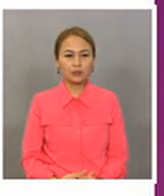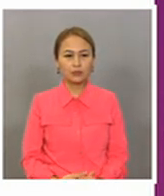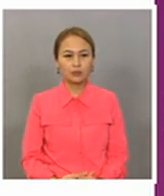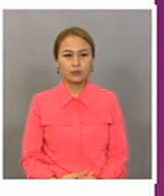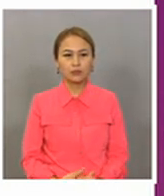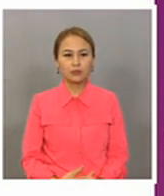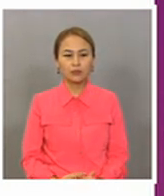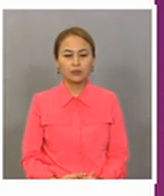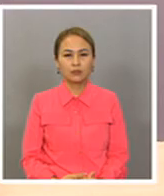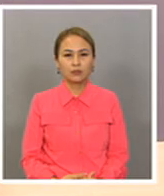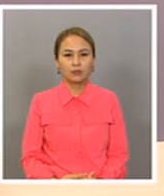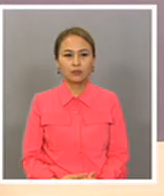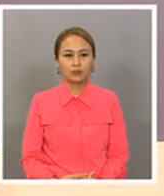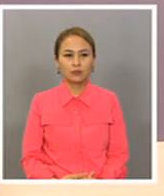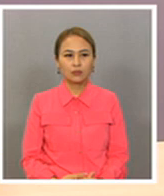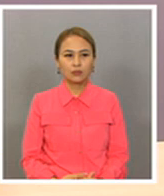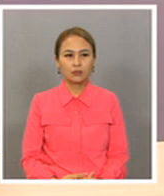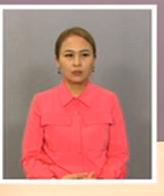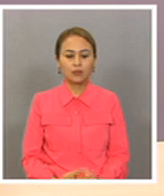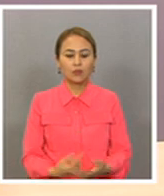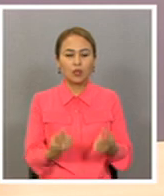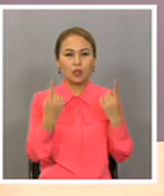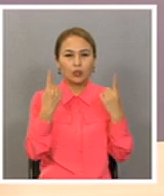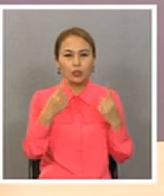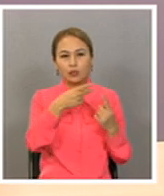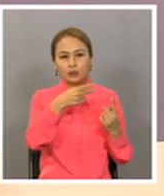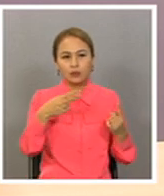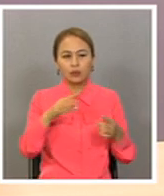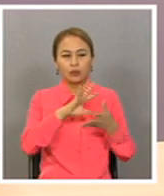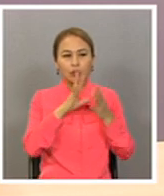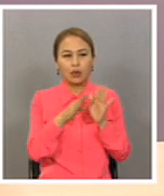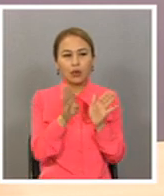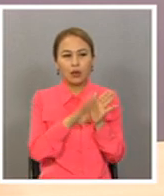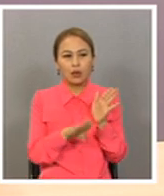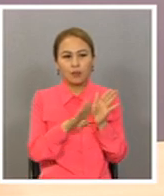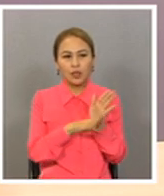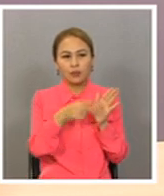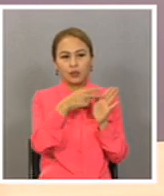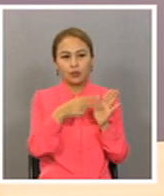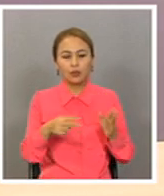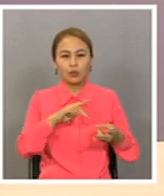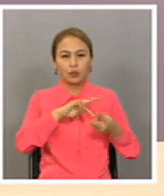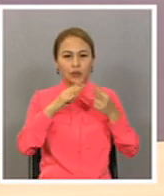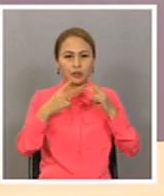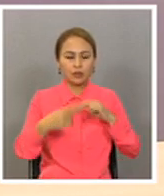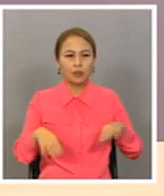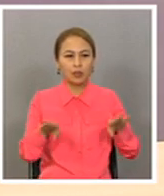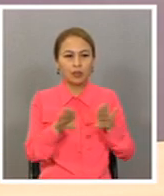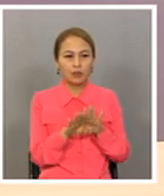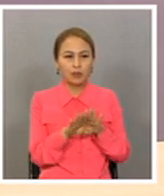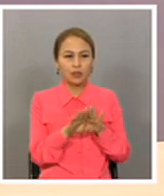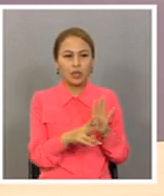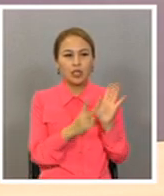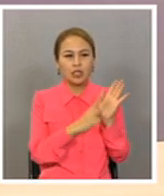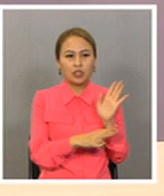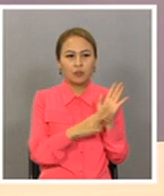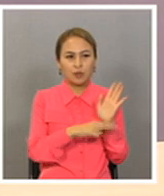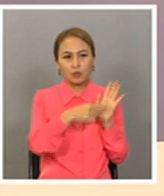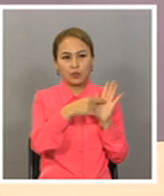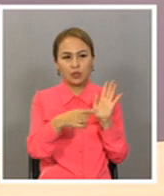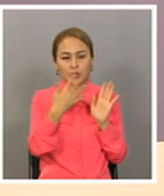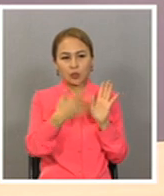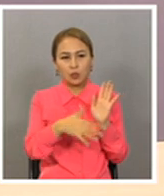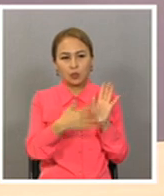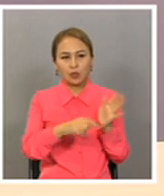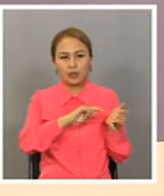теңдеуді құрдық. Күрделі теңдеуді қарапайым теңдеуге өрнектеп аламыз. 70 пен 50-дің айырмасы